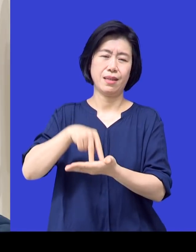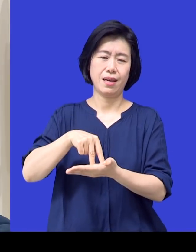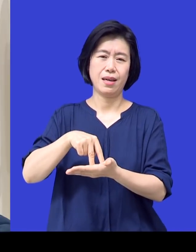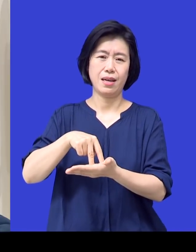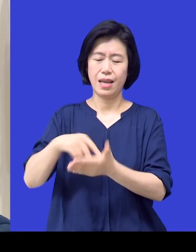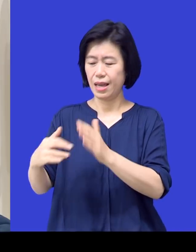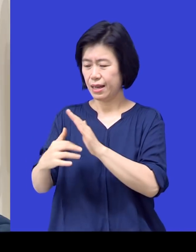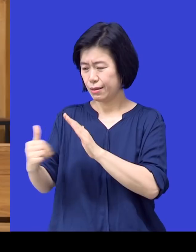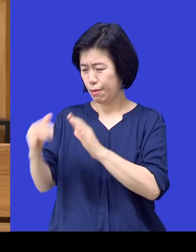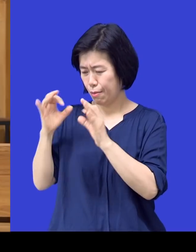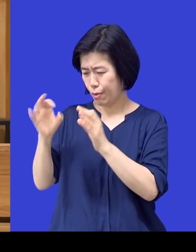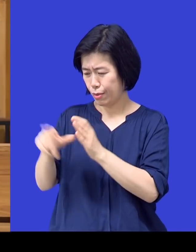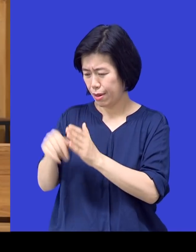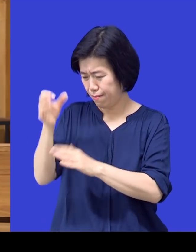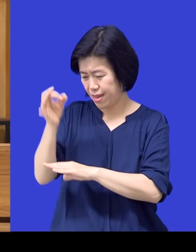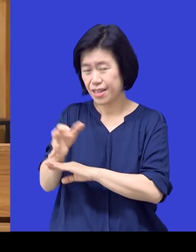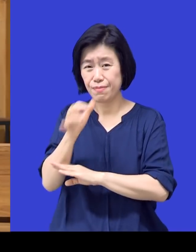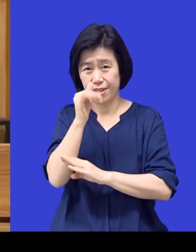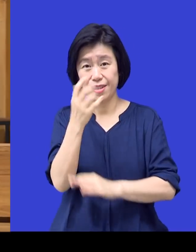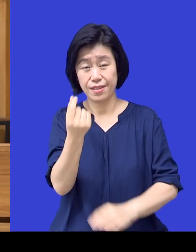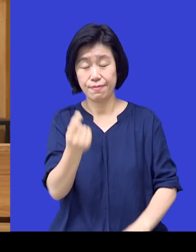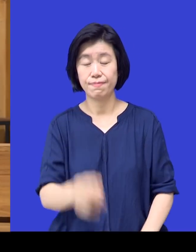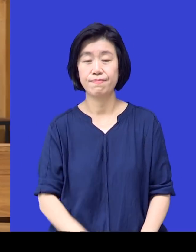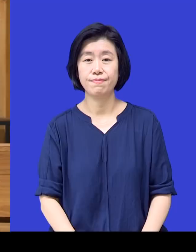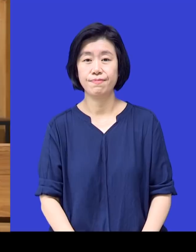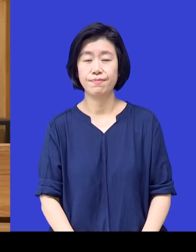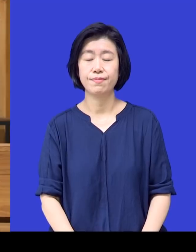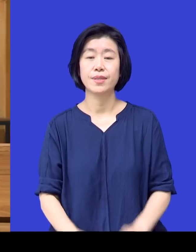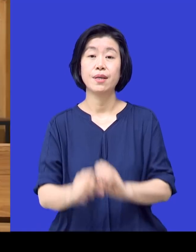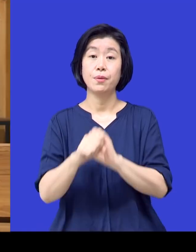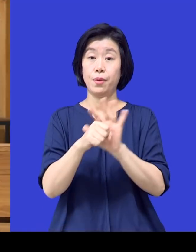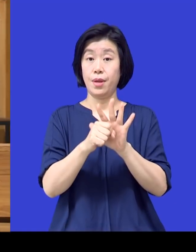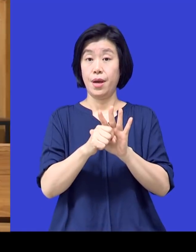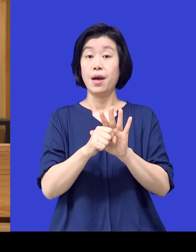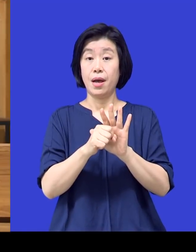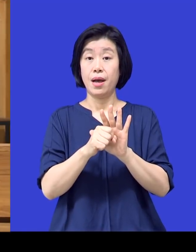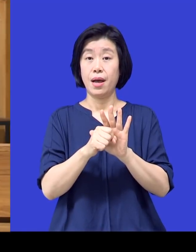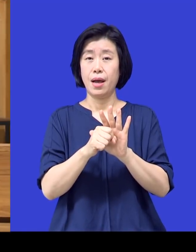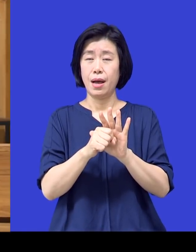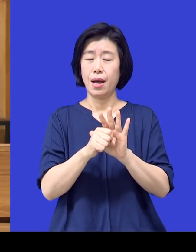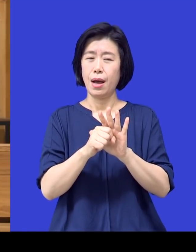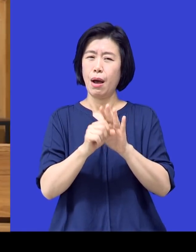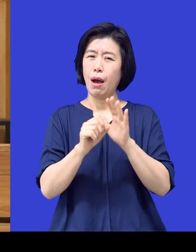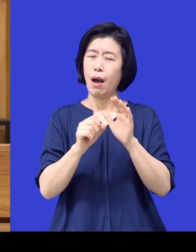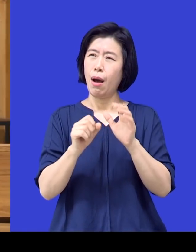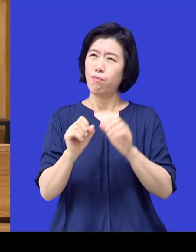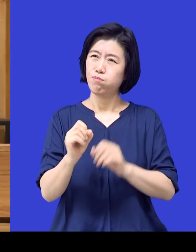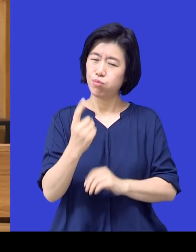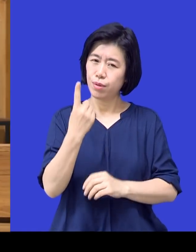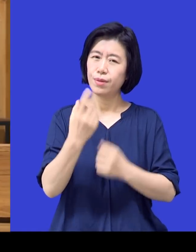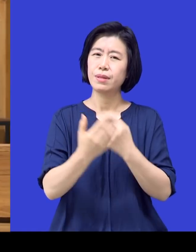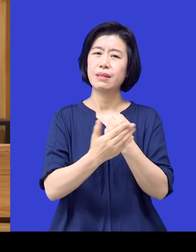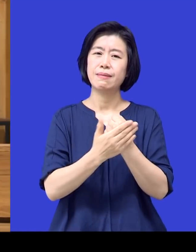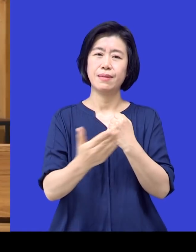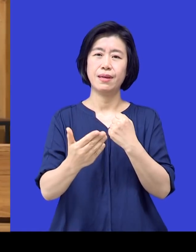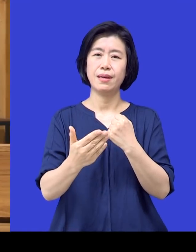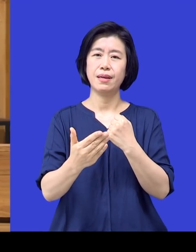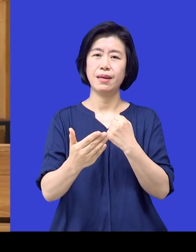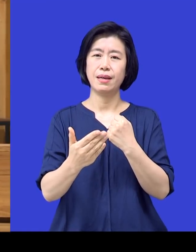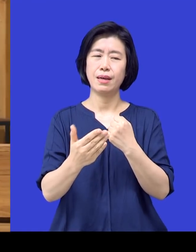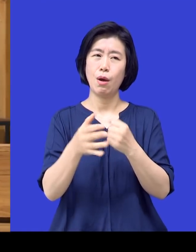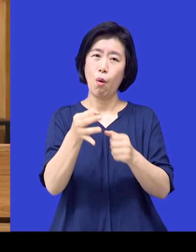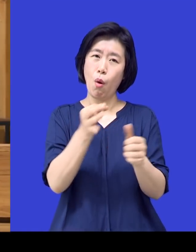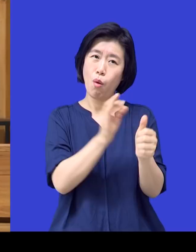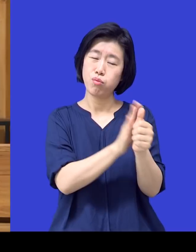예. 그런 마음이 들어요. 이 코로나19로 사실 후원이 좀 어려워지는 분들도 많이 있잖아요, 현실적으로.